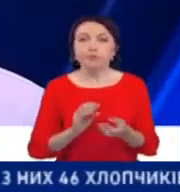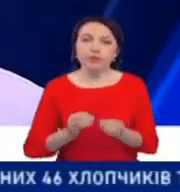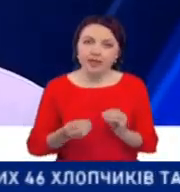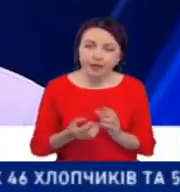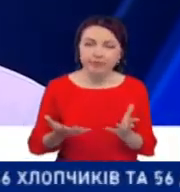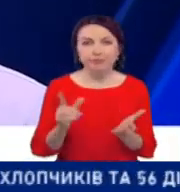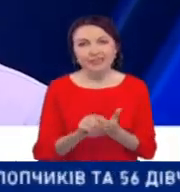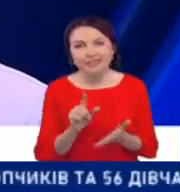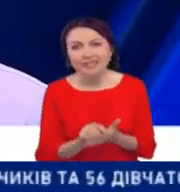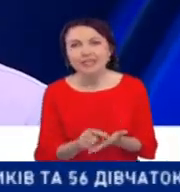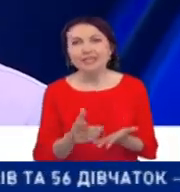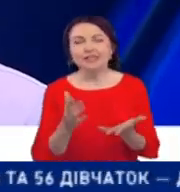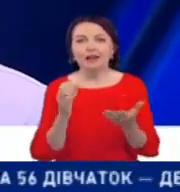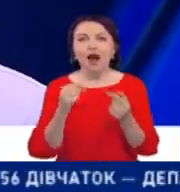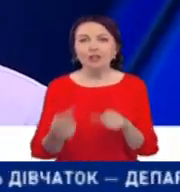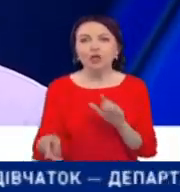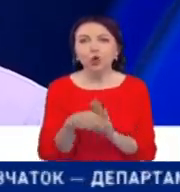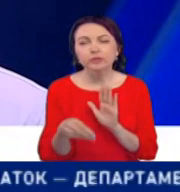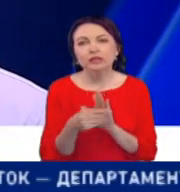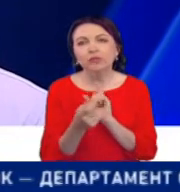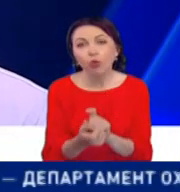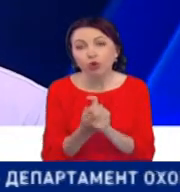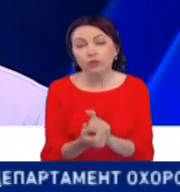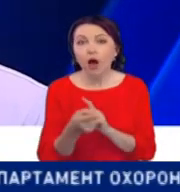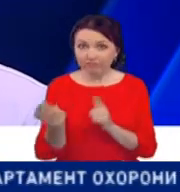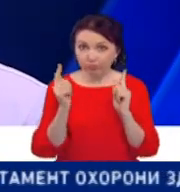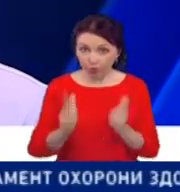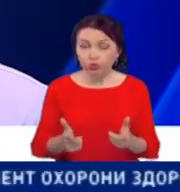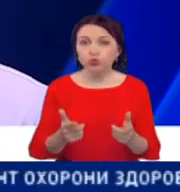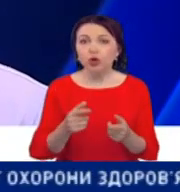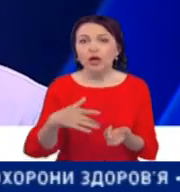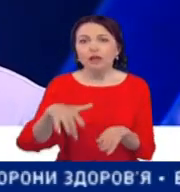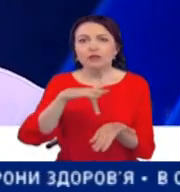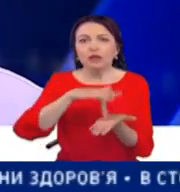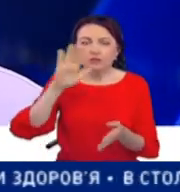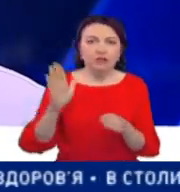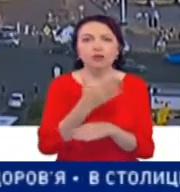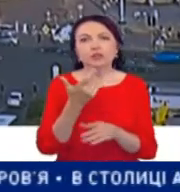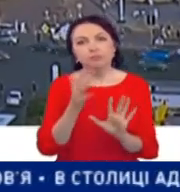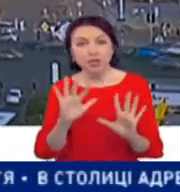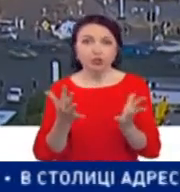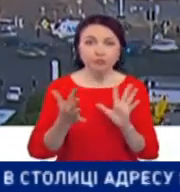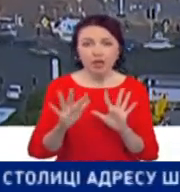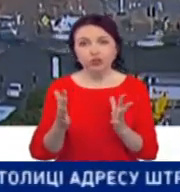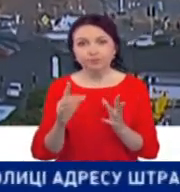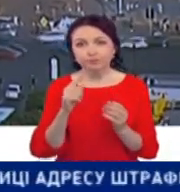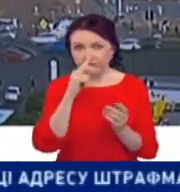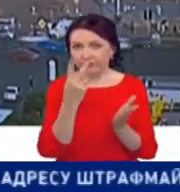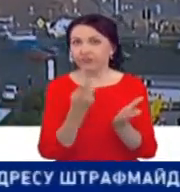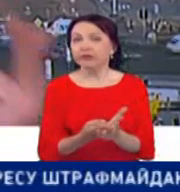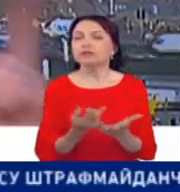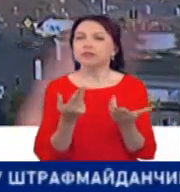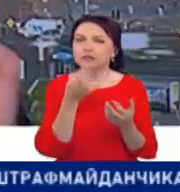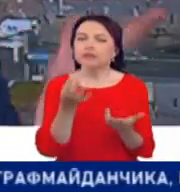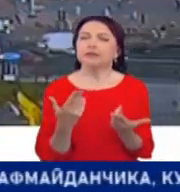медична, і пенсійна, і антикорупційна боротьба. Ви погоджуєтесь, що децентралізація себе більш-менш якось, ну, виявила так, щоб сказати,